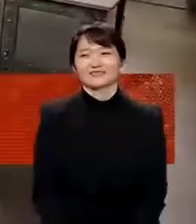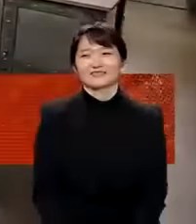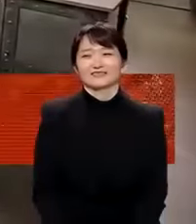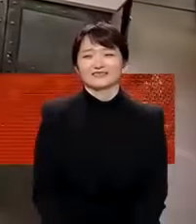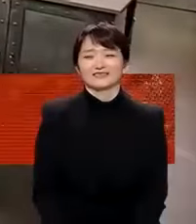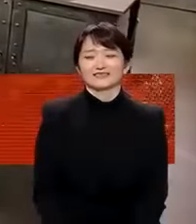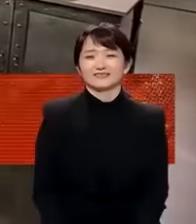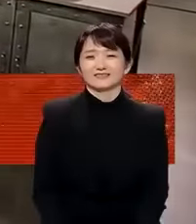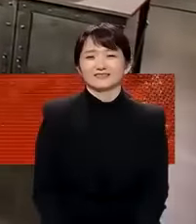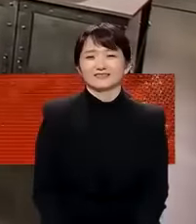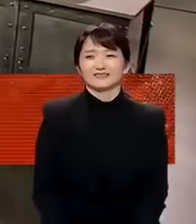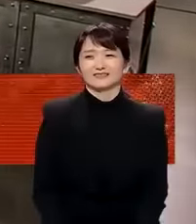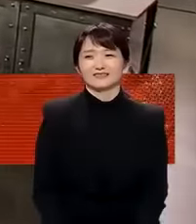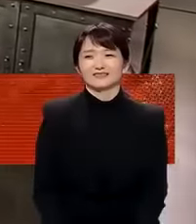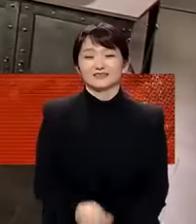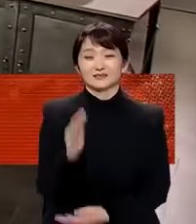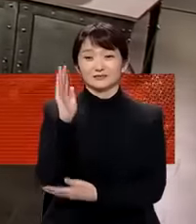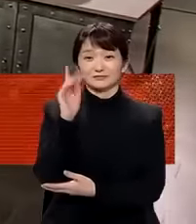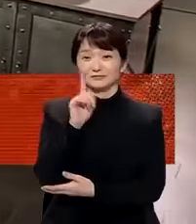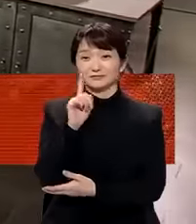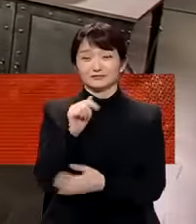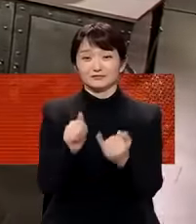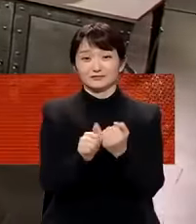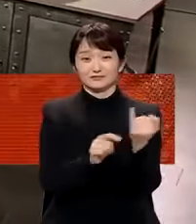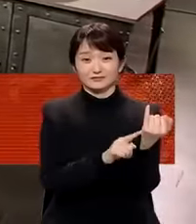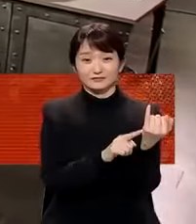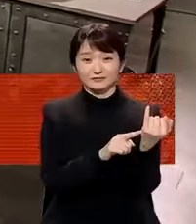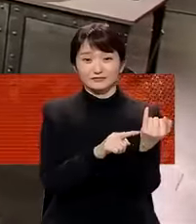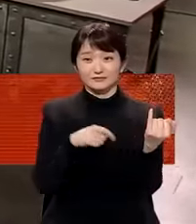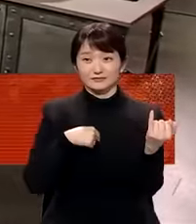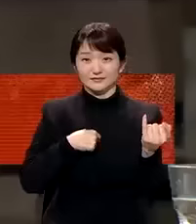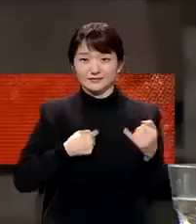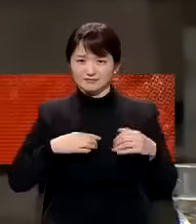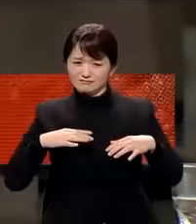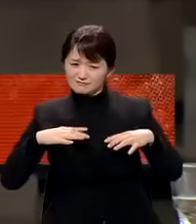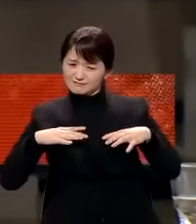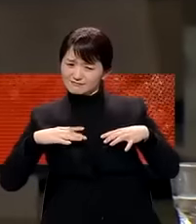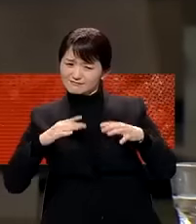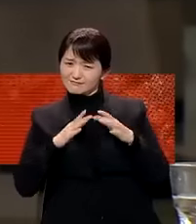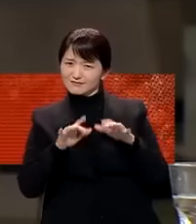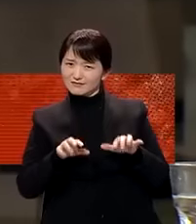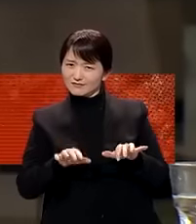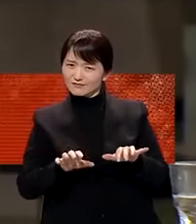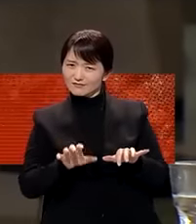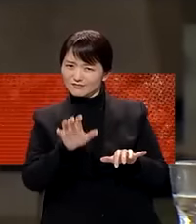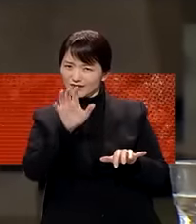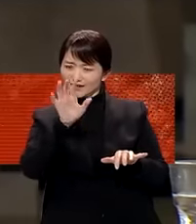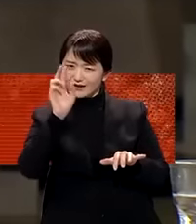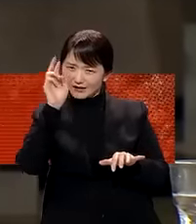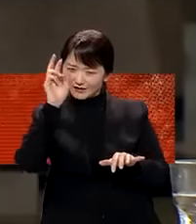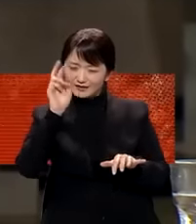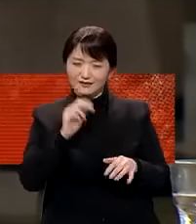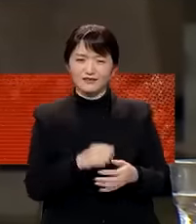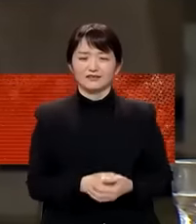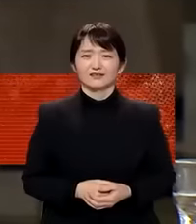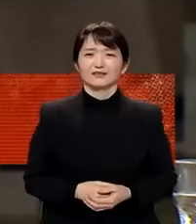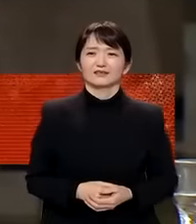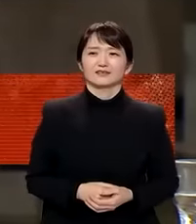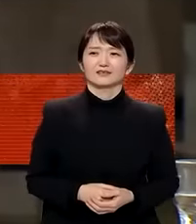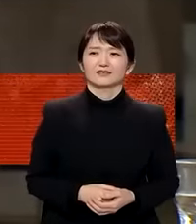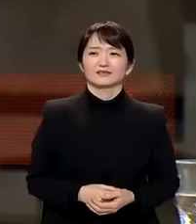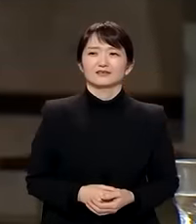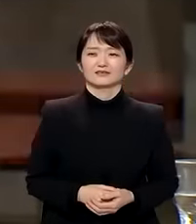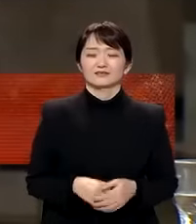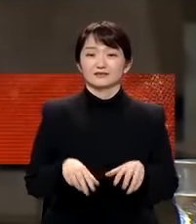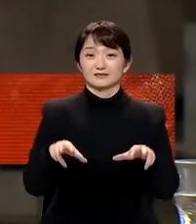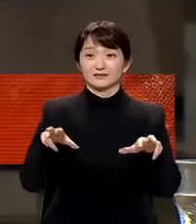교수님이 사연은 아무래도이 사연자가 자기 좀 자랑하려고 올린게 아닌가 하는 생각이 들어요 왜 그러냐면 지금